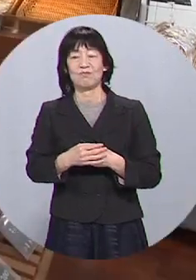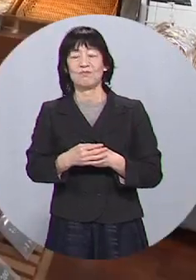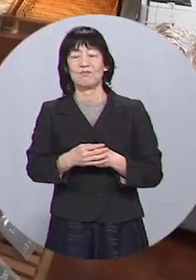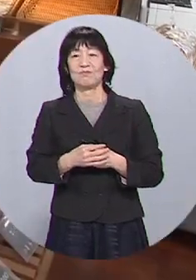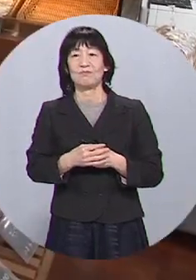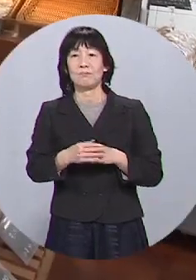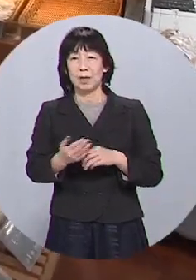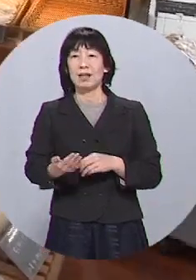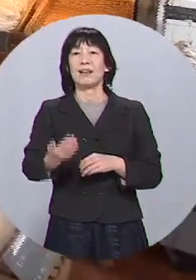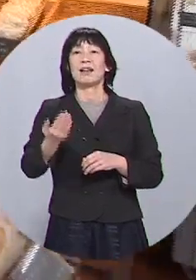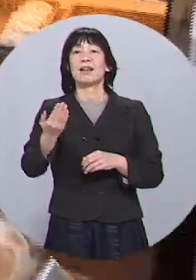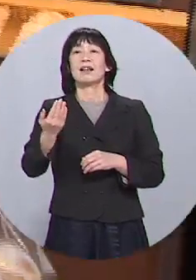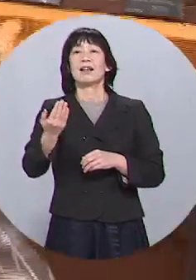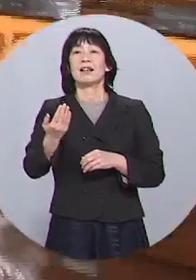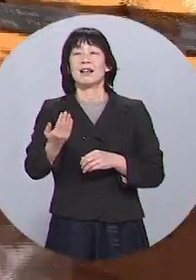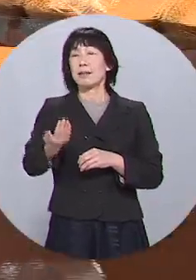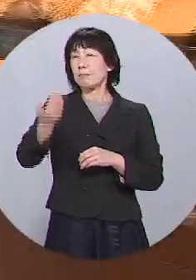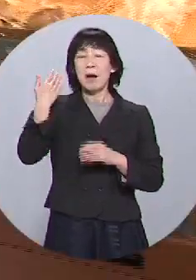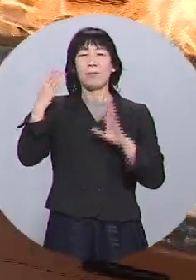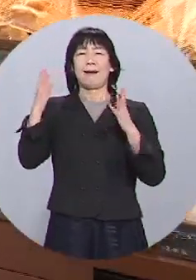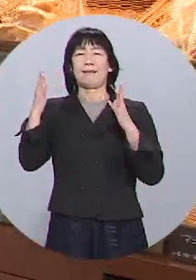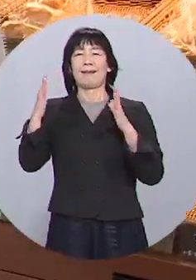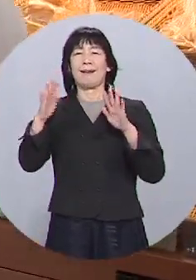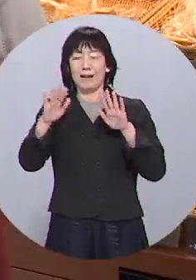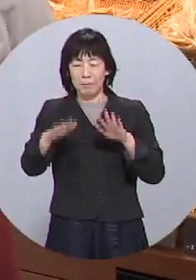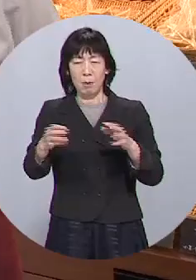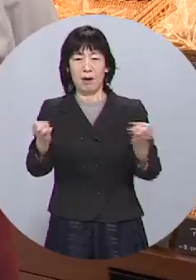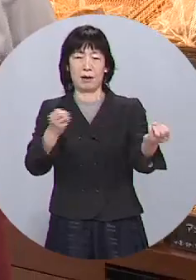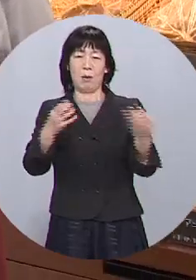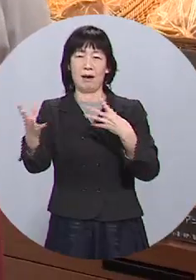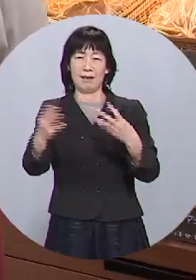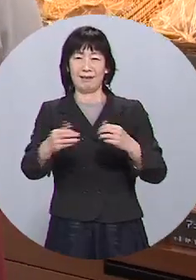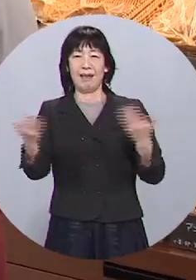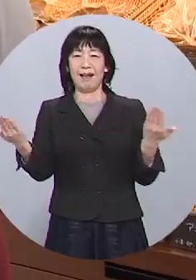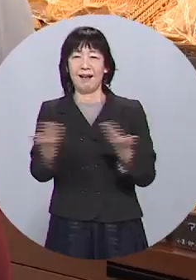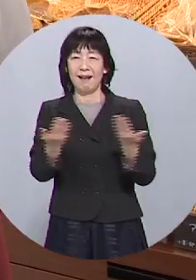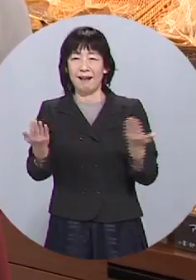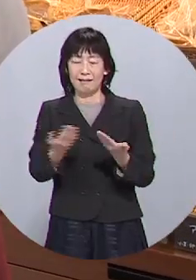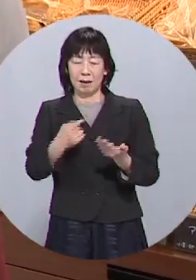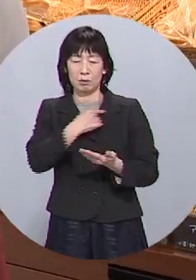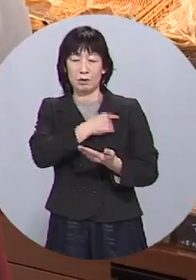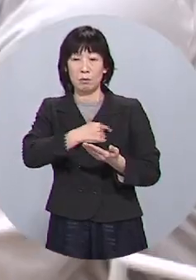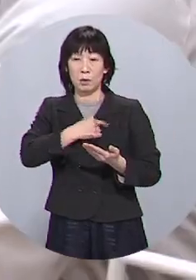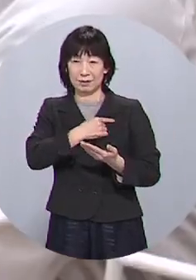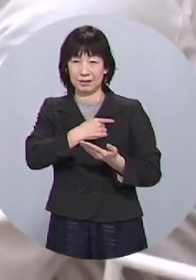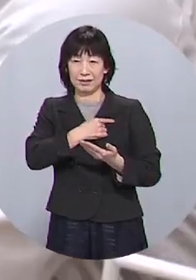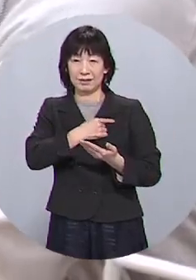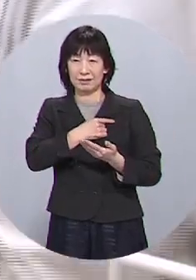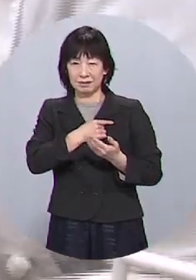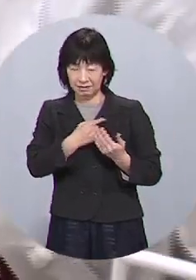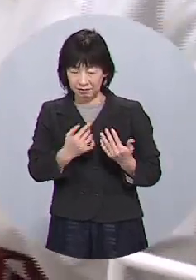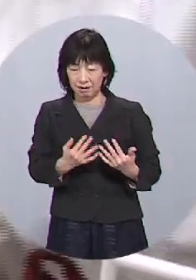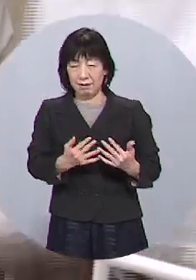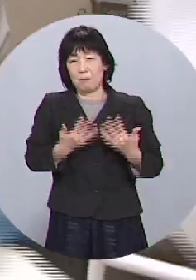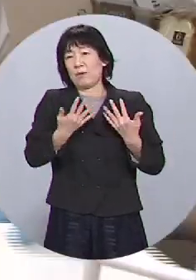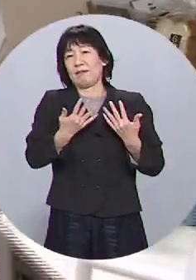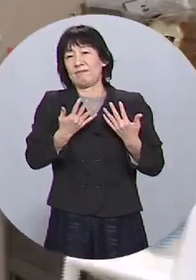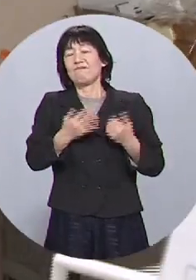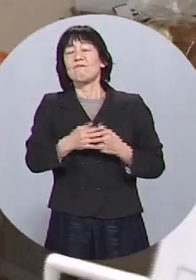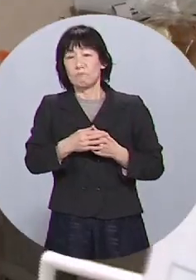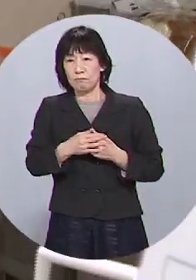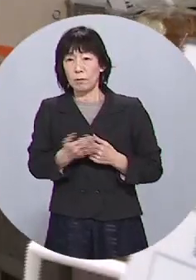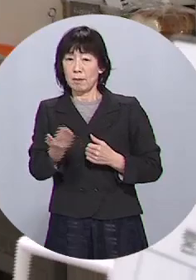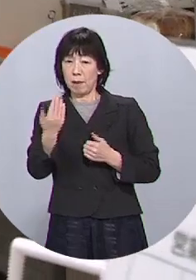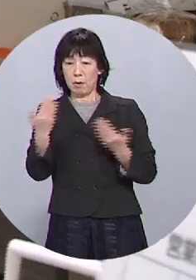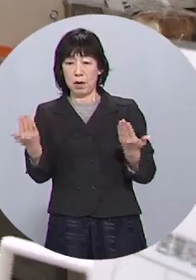当に今までにない、やりがい働きがいにつながっていて、支援者だけで支援をし